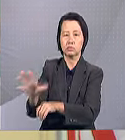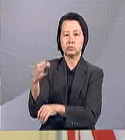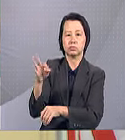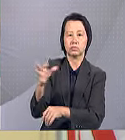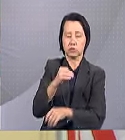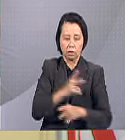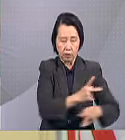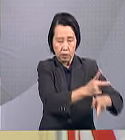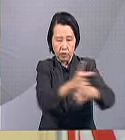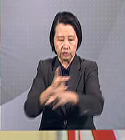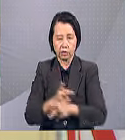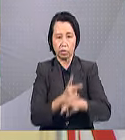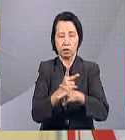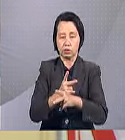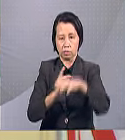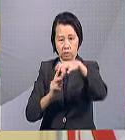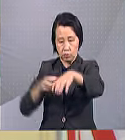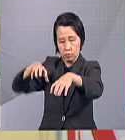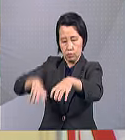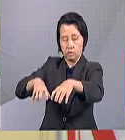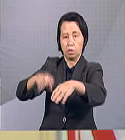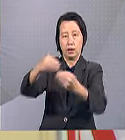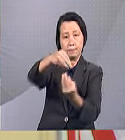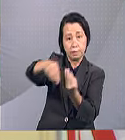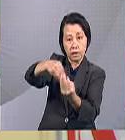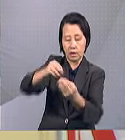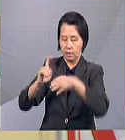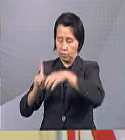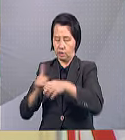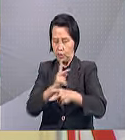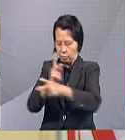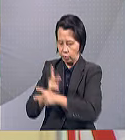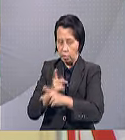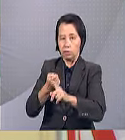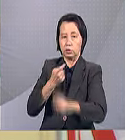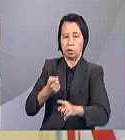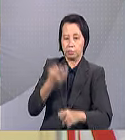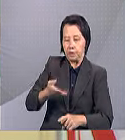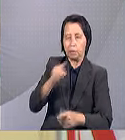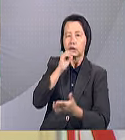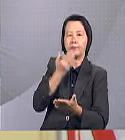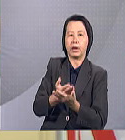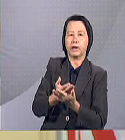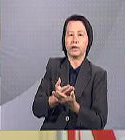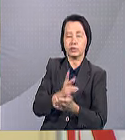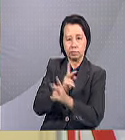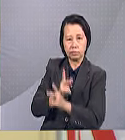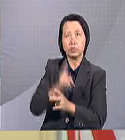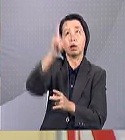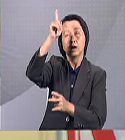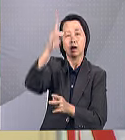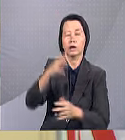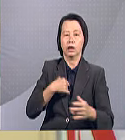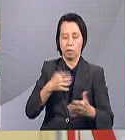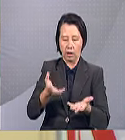dan memelihara dua kota suci Makkah dan Madinah dari sebarang perkara yang tak diingini. Saya ingin